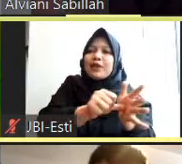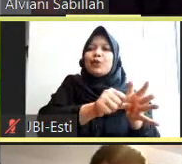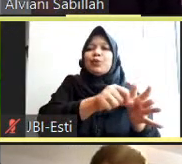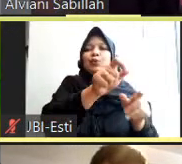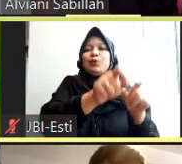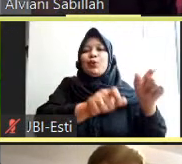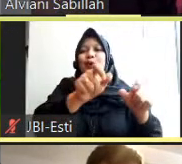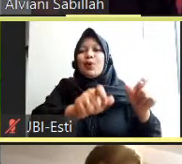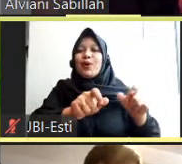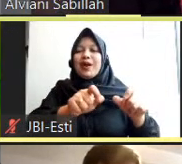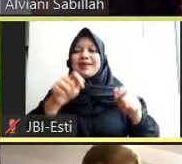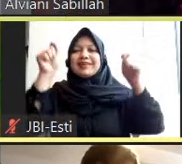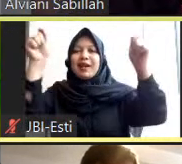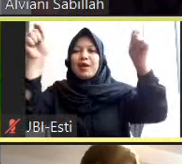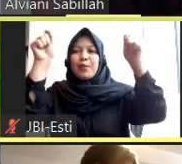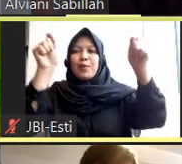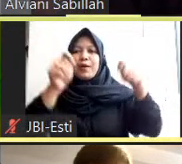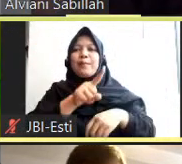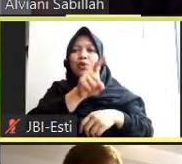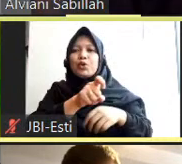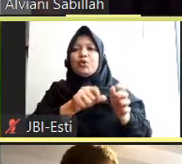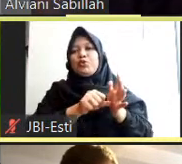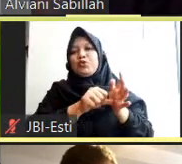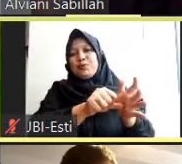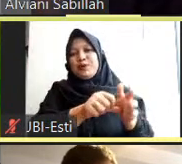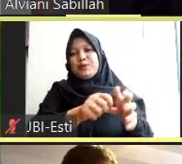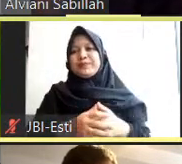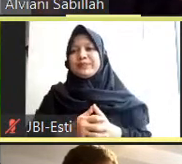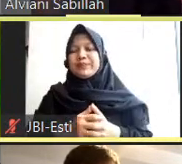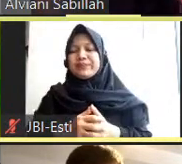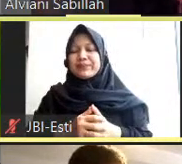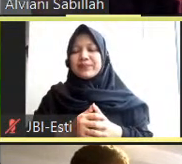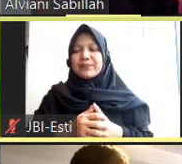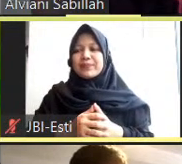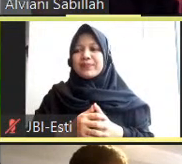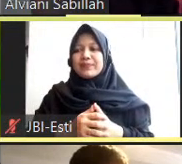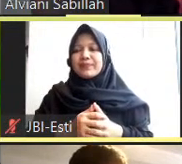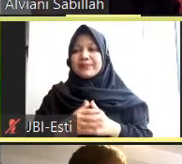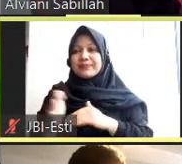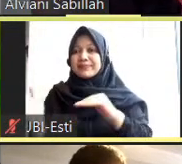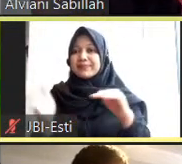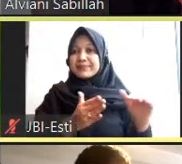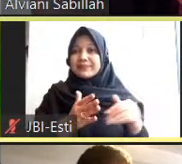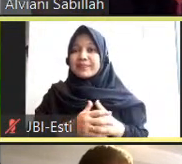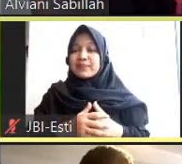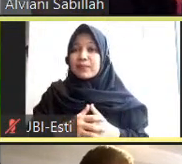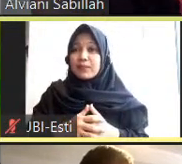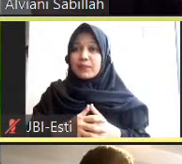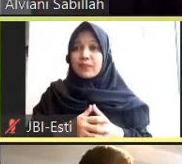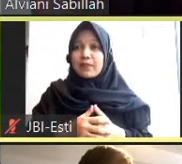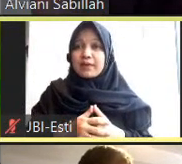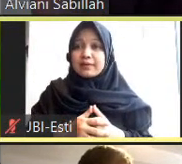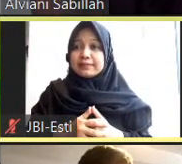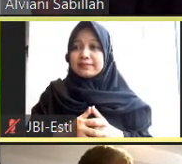membutuhkan pertolongan. Kayak gitu sih paling. Kemudian next, Mas As.